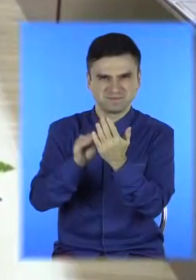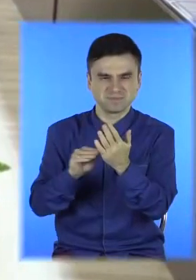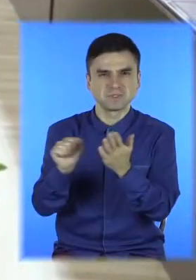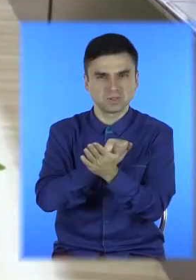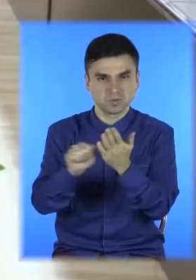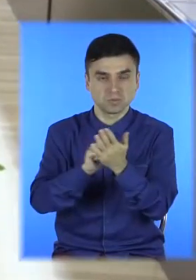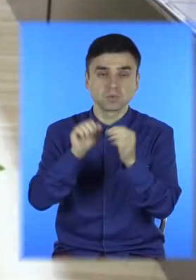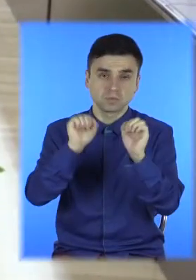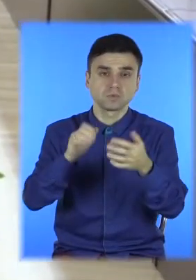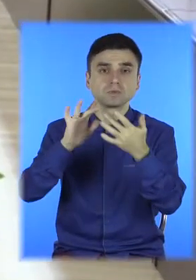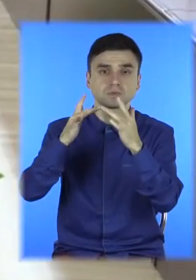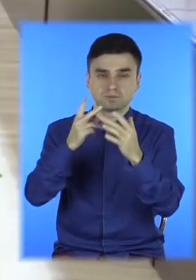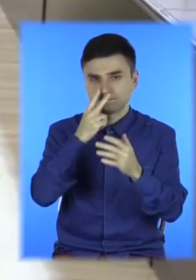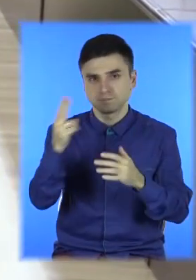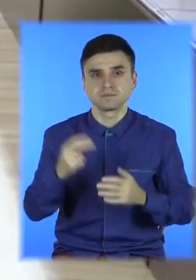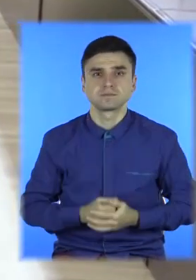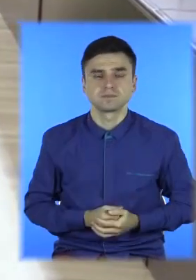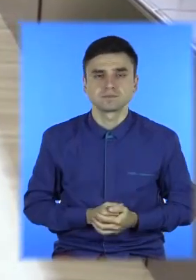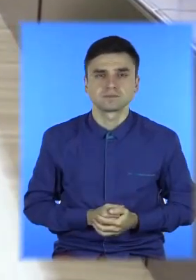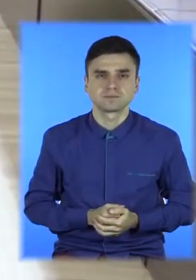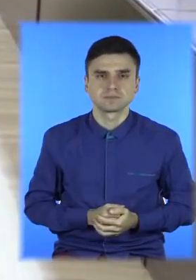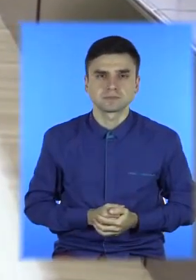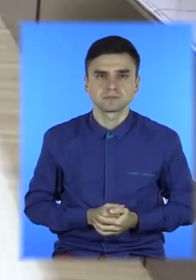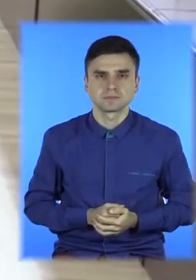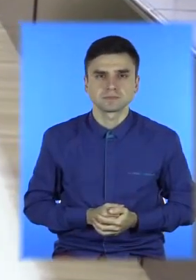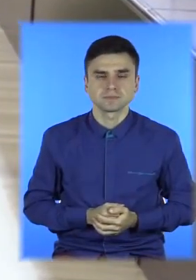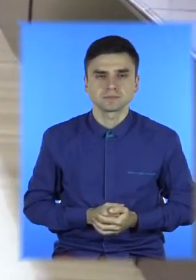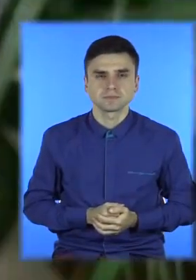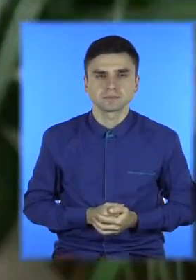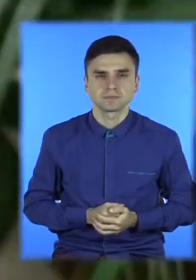Ми завжди цінуємо те, що громадськість